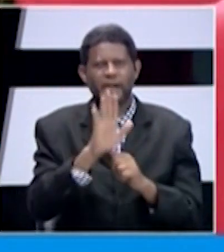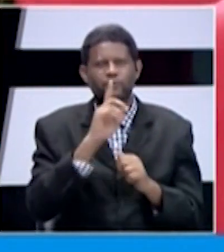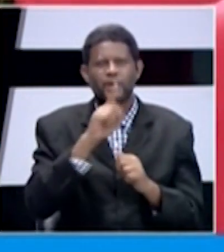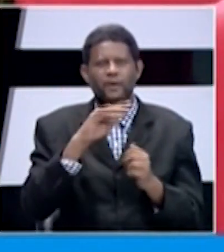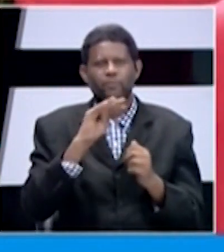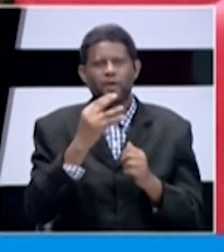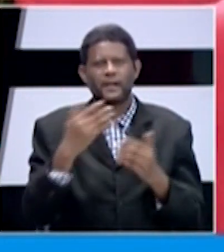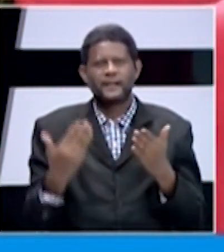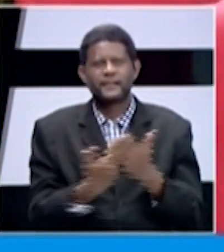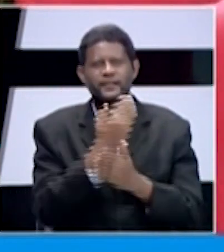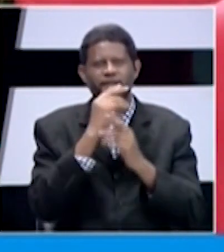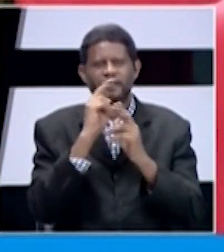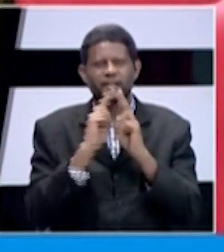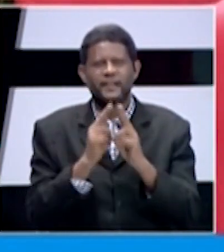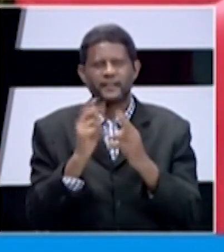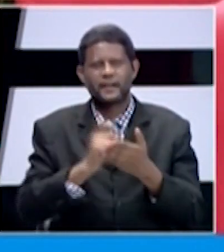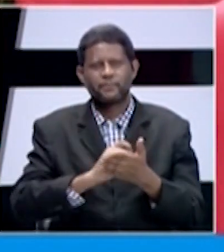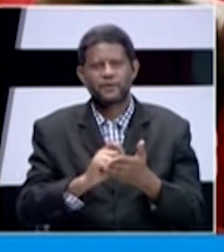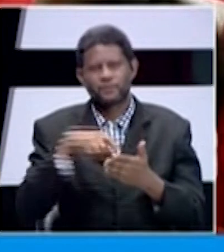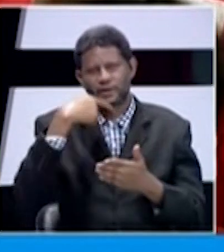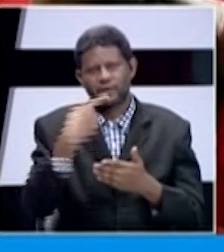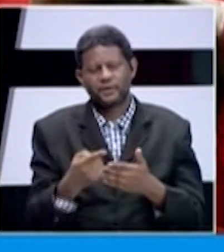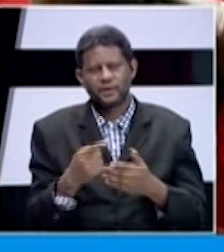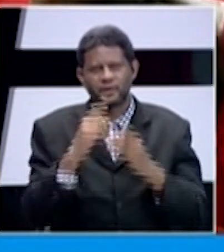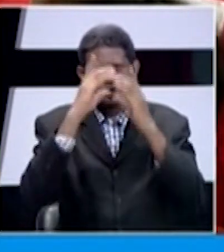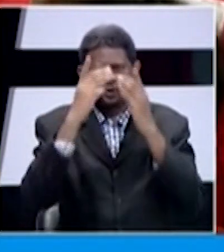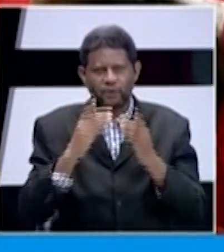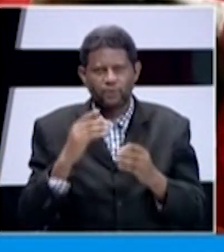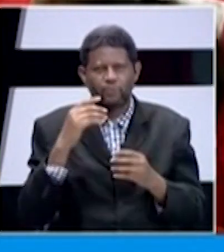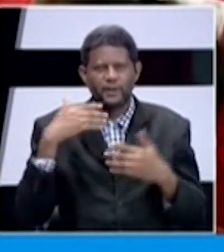እሞ ሓዱሽ ታሪክ ኣመዝግቡ እውን ኢሎም ዝኸበርኩም መናእሰይ